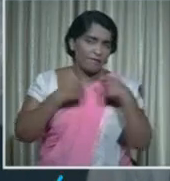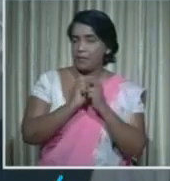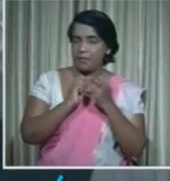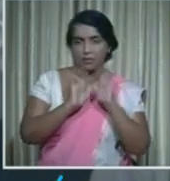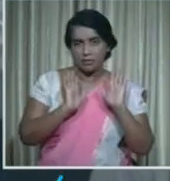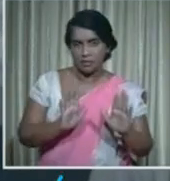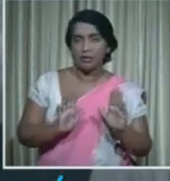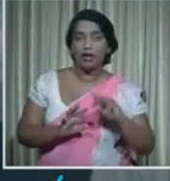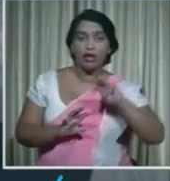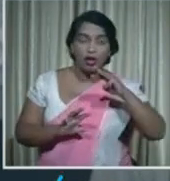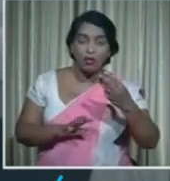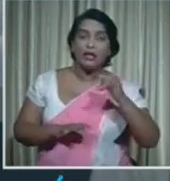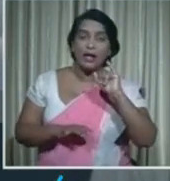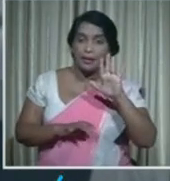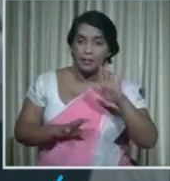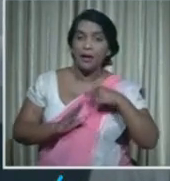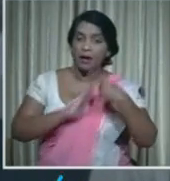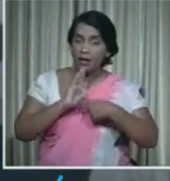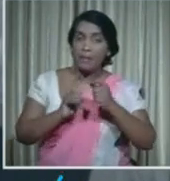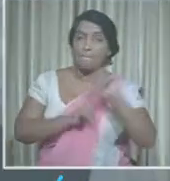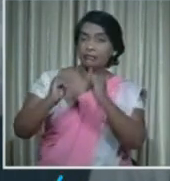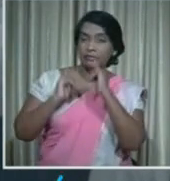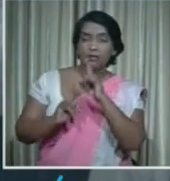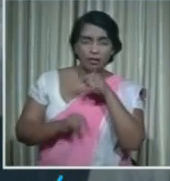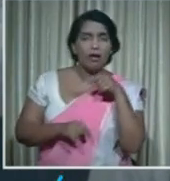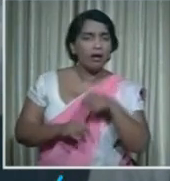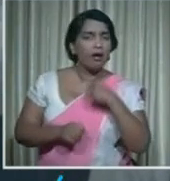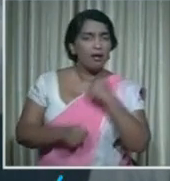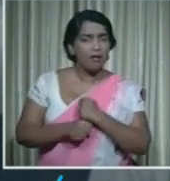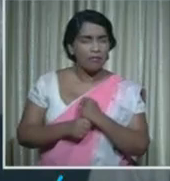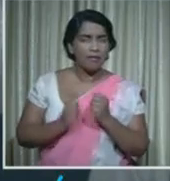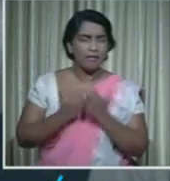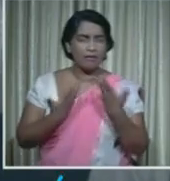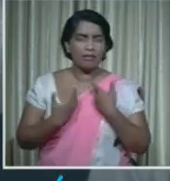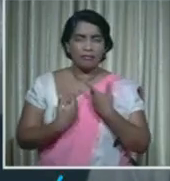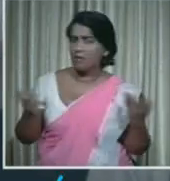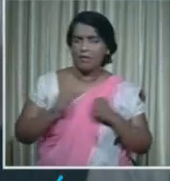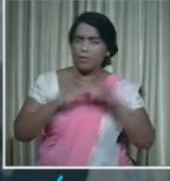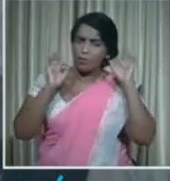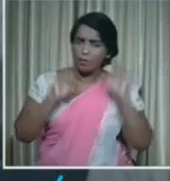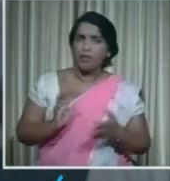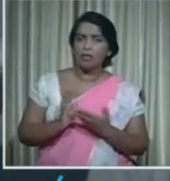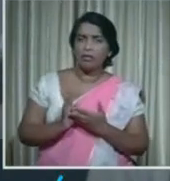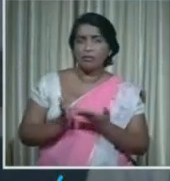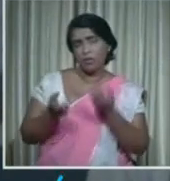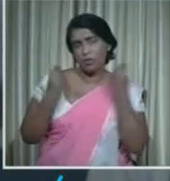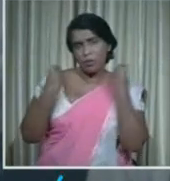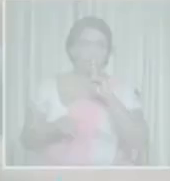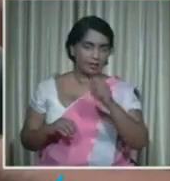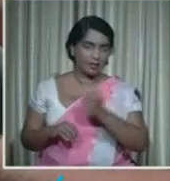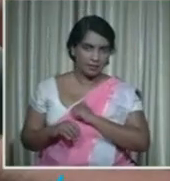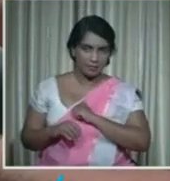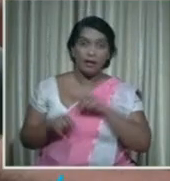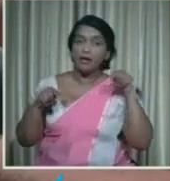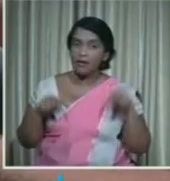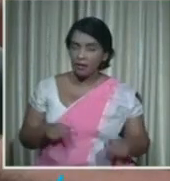කතා නායකතුමා. 365 දවස් වල රටේ මිනිස්සු මේ පාර්ලිමේන්තුවට දෙස් තියෙන වෙලාවේ ආණ්ඩුවේ නොහැකියාව වසන් කරගන්න පිළිත් කියලා හරියන්නේ හරි සාපයක් මේ වියදංගන මුදල් වලින් කරු.